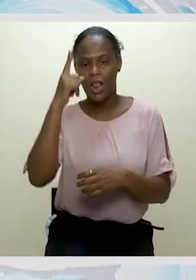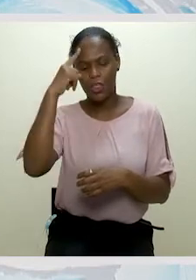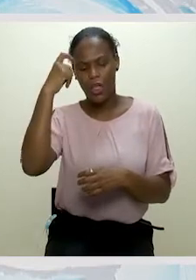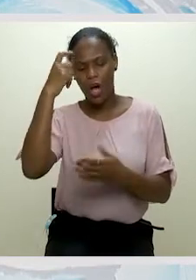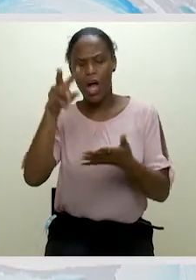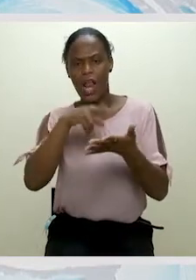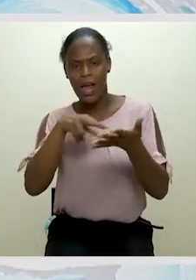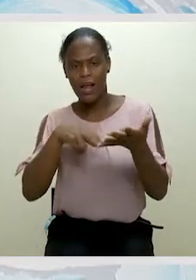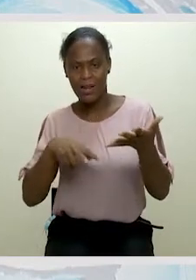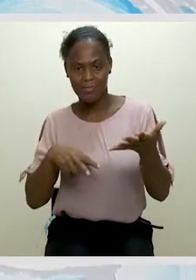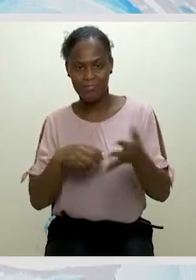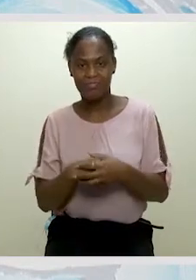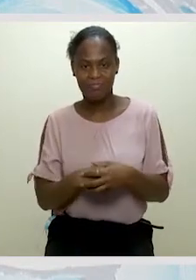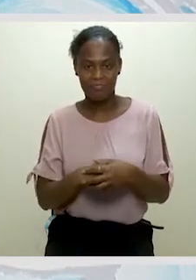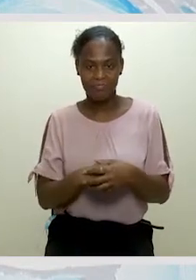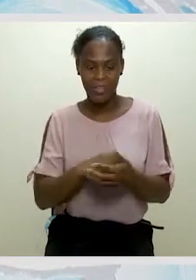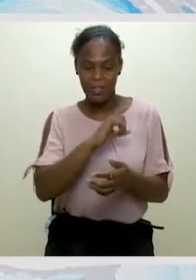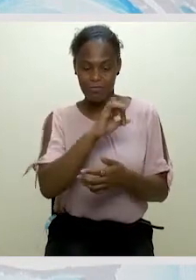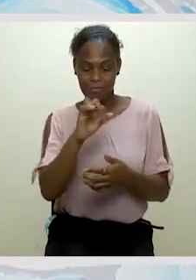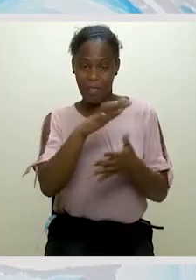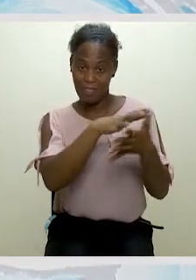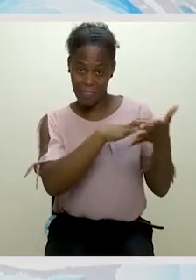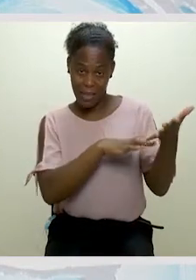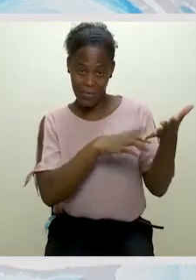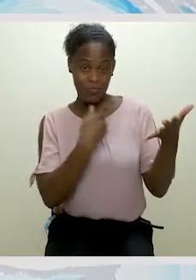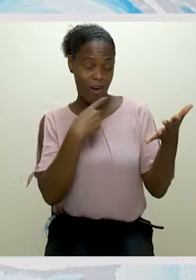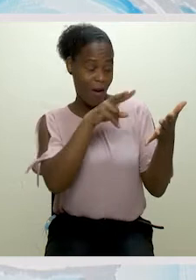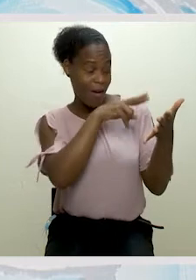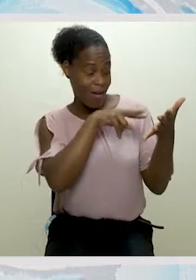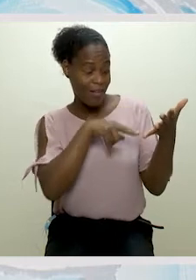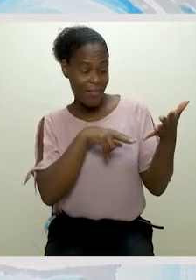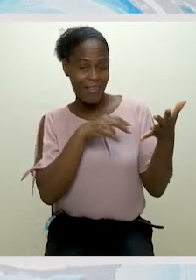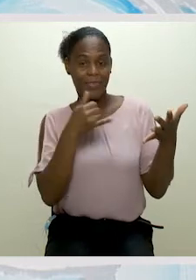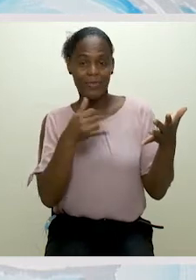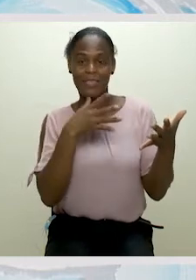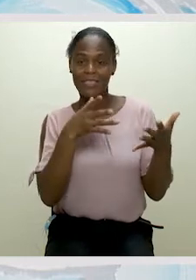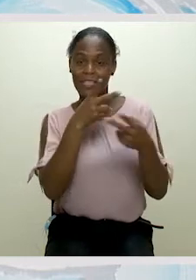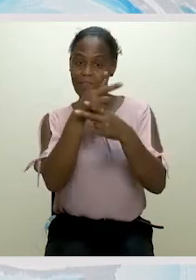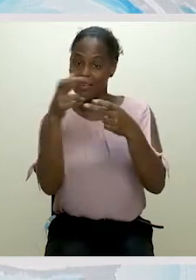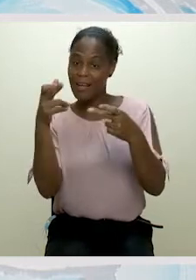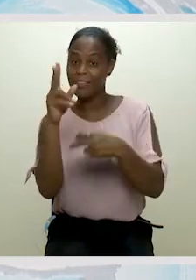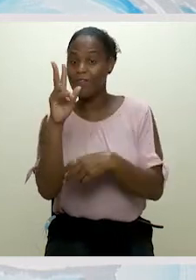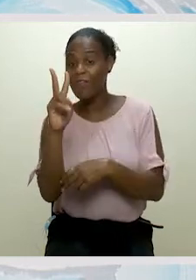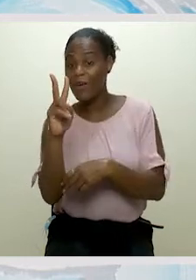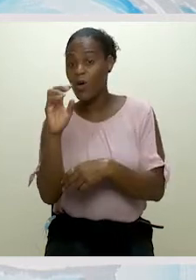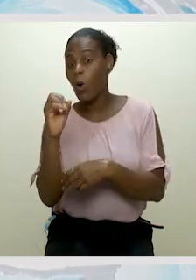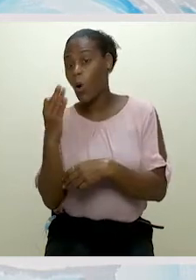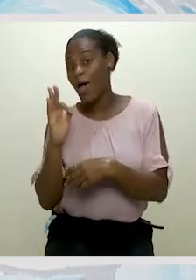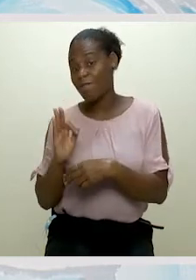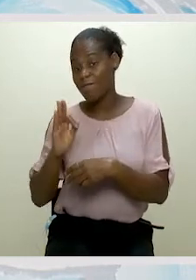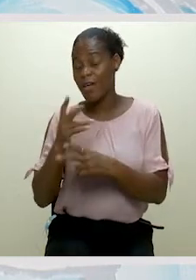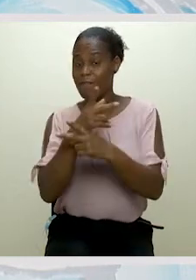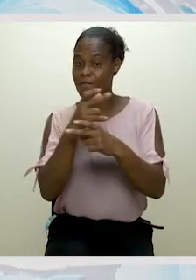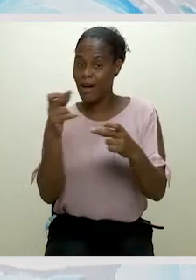signaler avec V ou F les affirmations vraies et les affirmations fausses. D'accord? Je vous